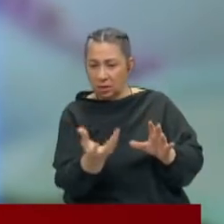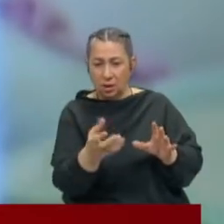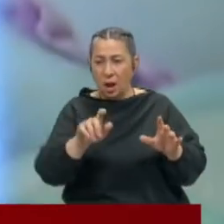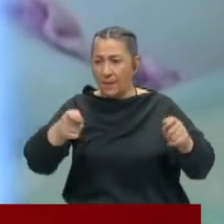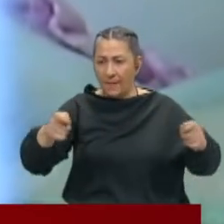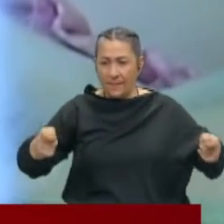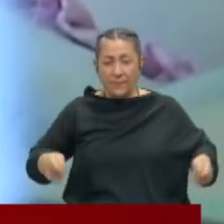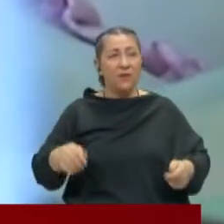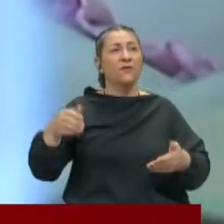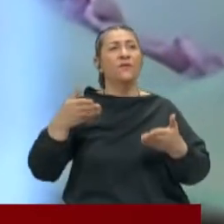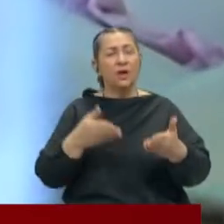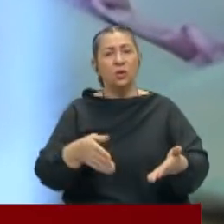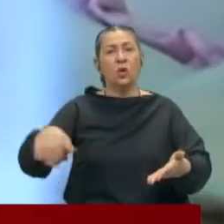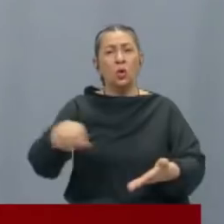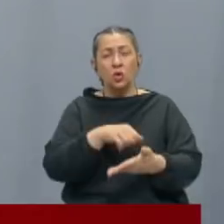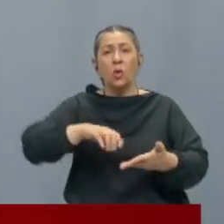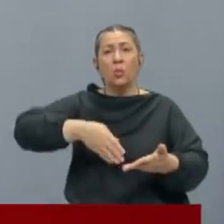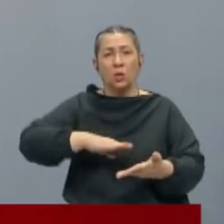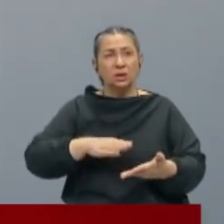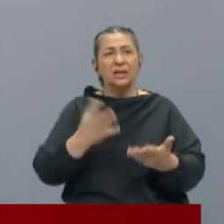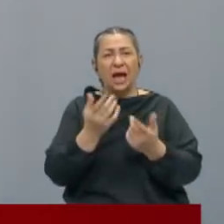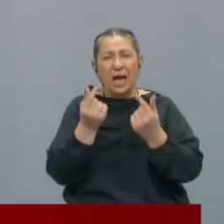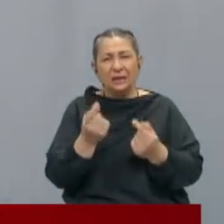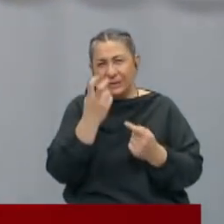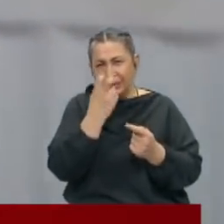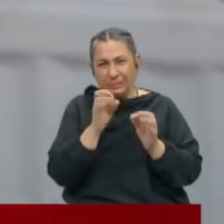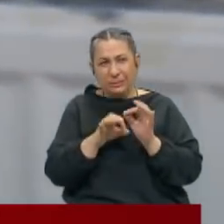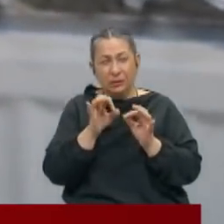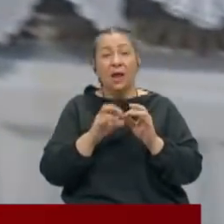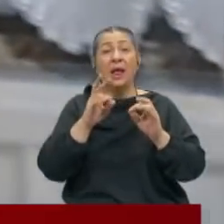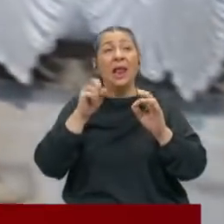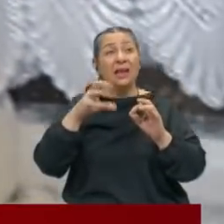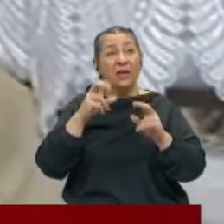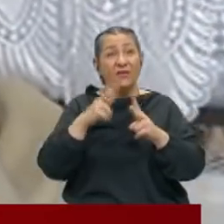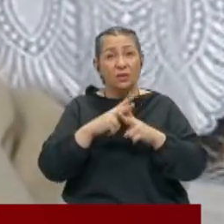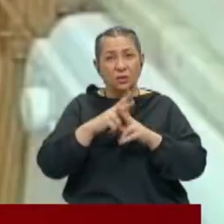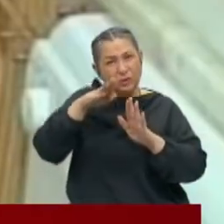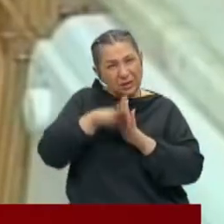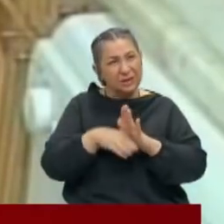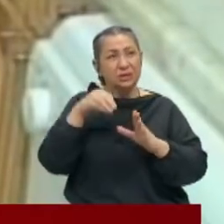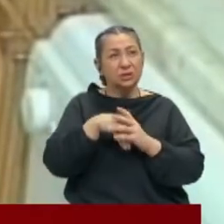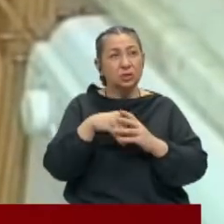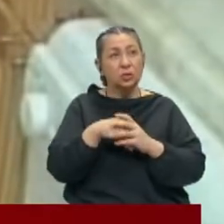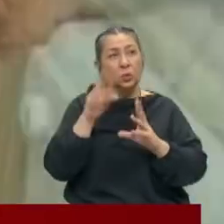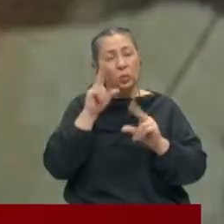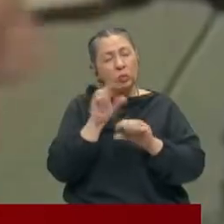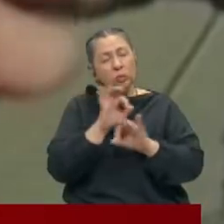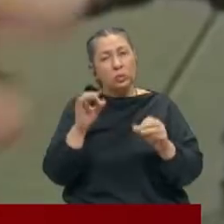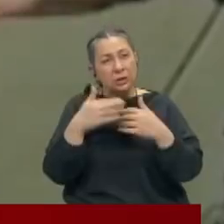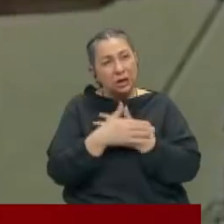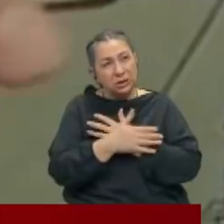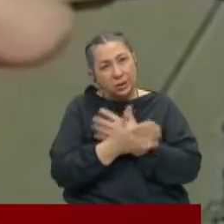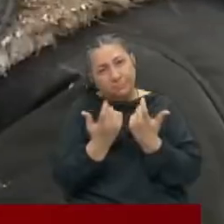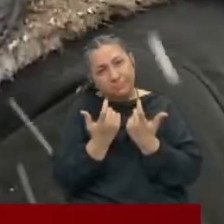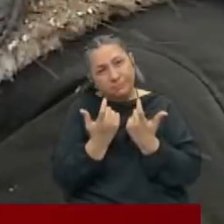evlerde. Fırın, ütü, çamaşır ve bulaşık makineleri daha az kullanılıyor. Elektrik faturasını düşürebilmek için uykusuz geceler